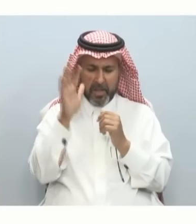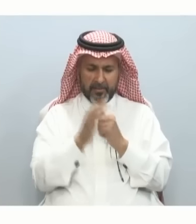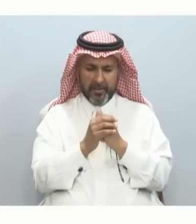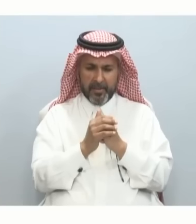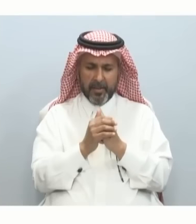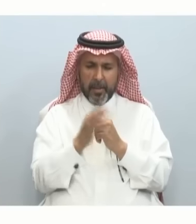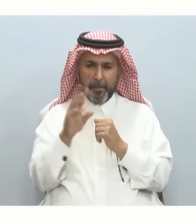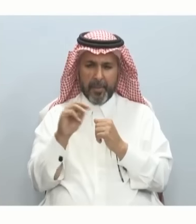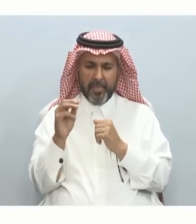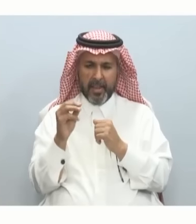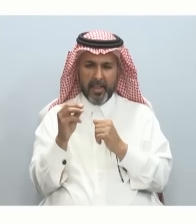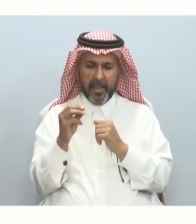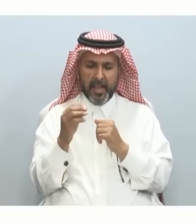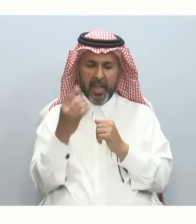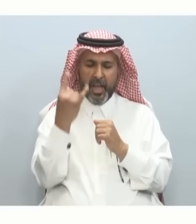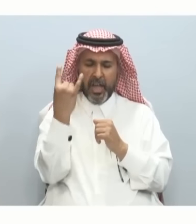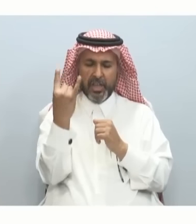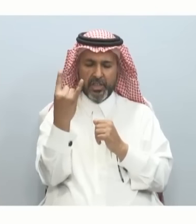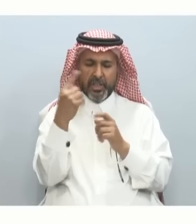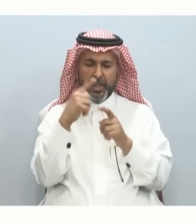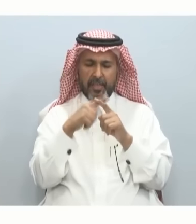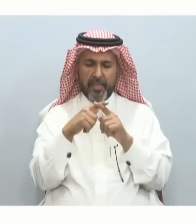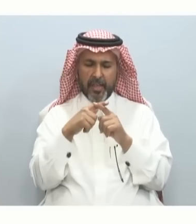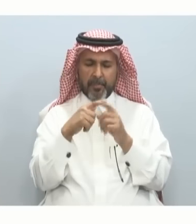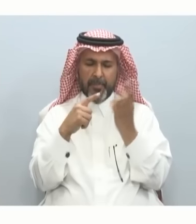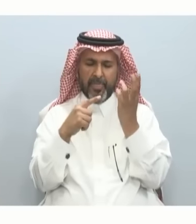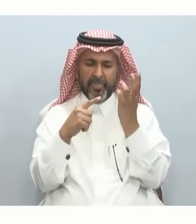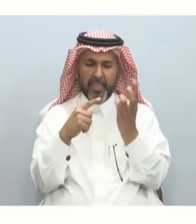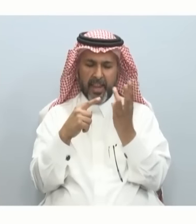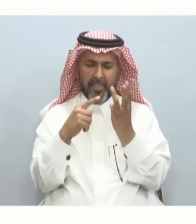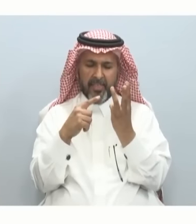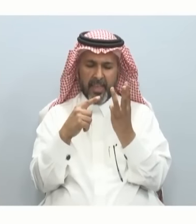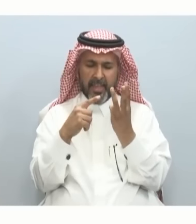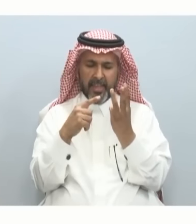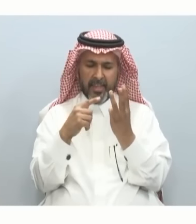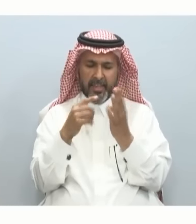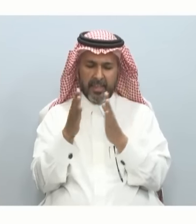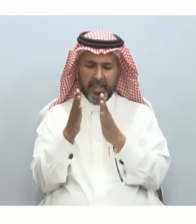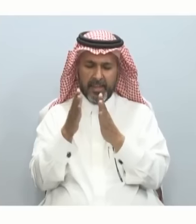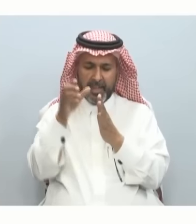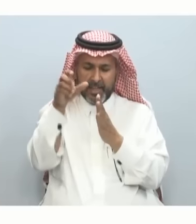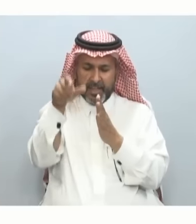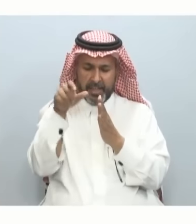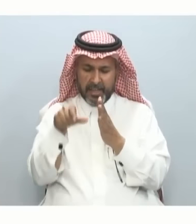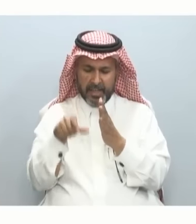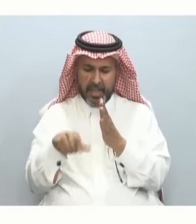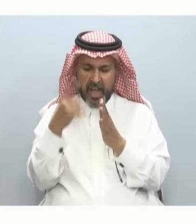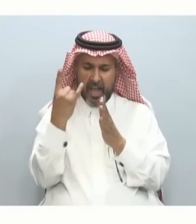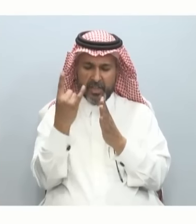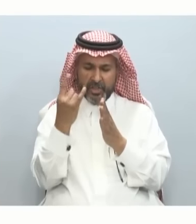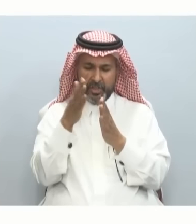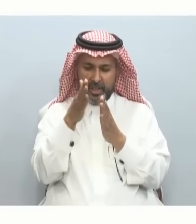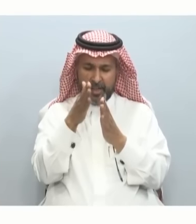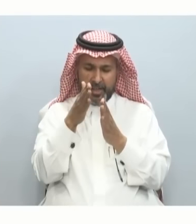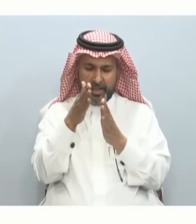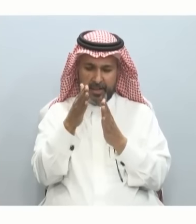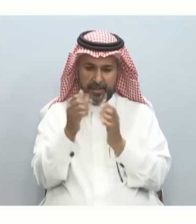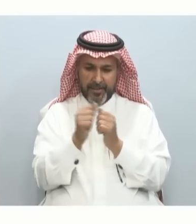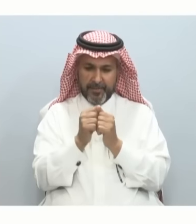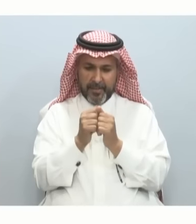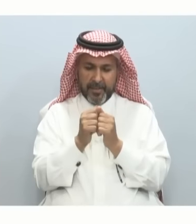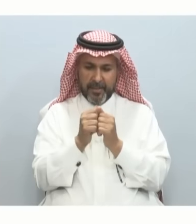ابنائي وبناتي 10 مضروبه في ثلاثه صح ولا لا لدينا هنا ثلاثه صفوف كل صف فيه